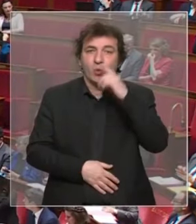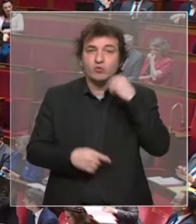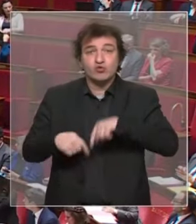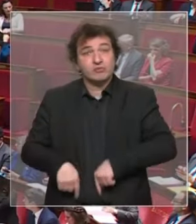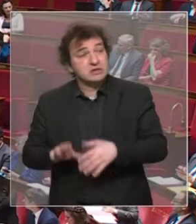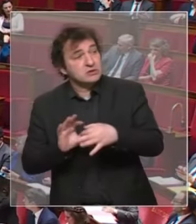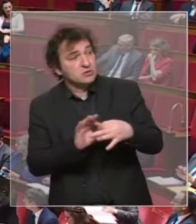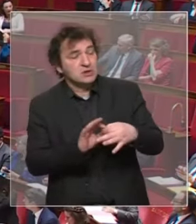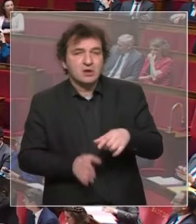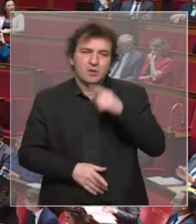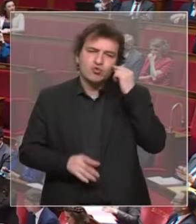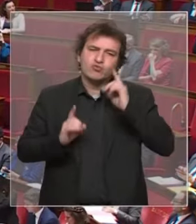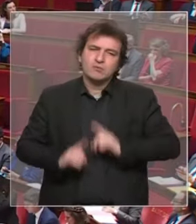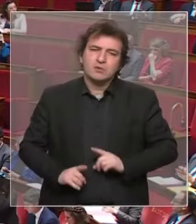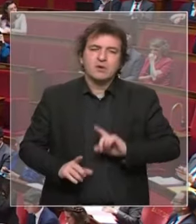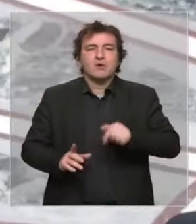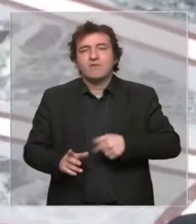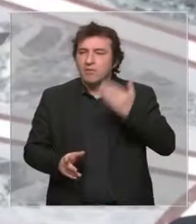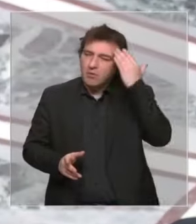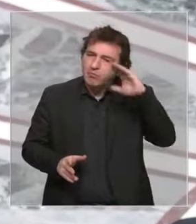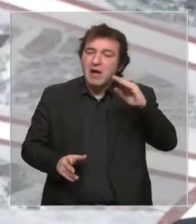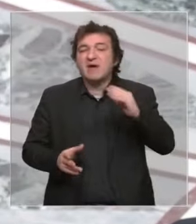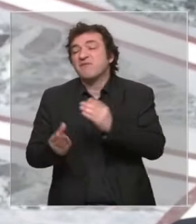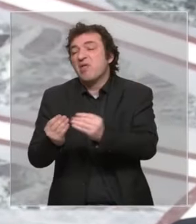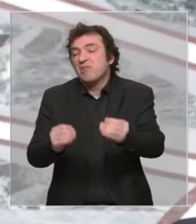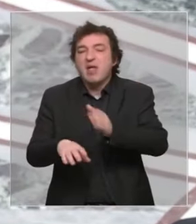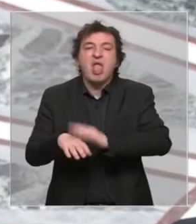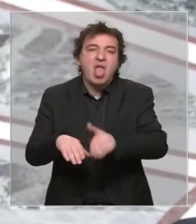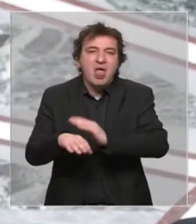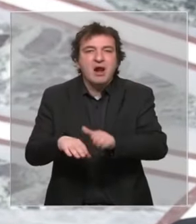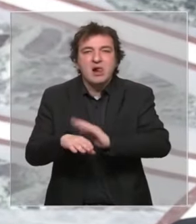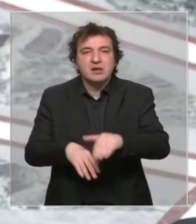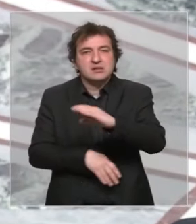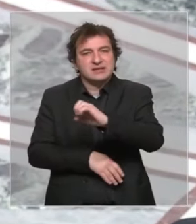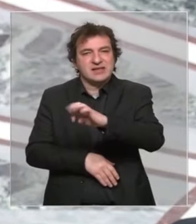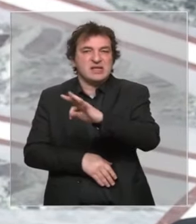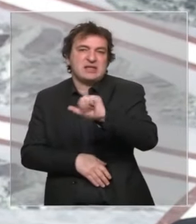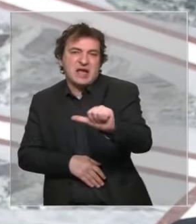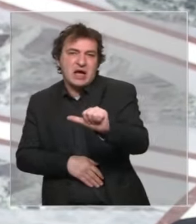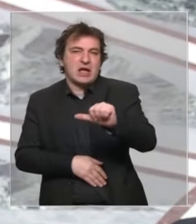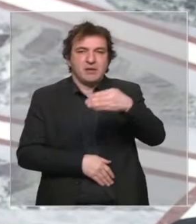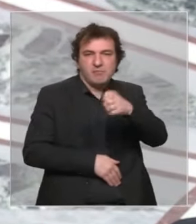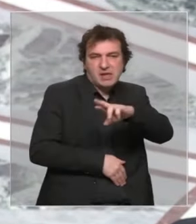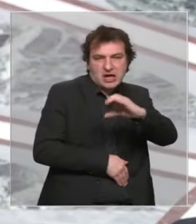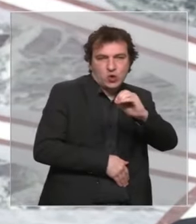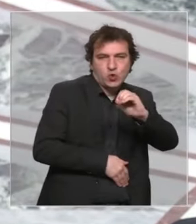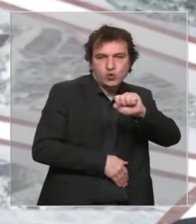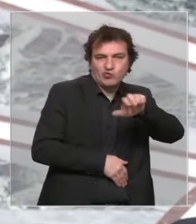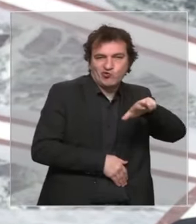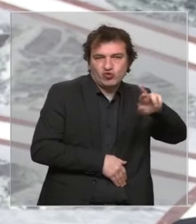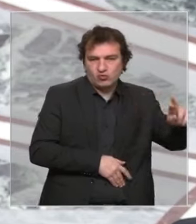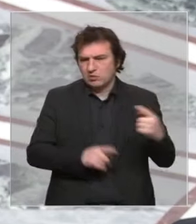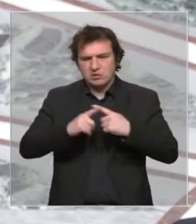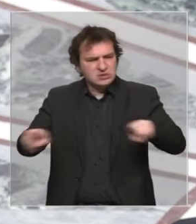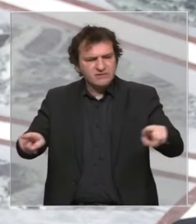Monsieur le député, il faut sortir des postures démagogiques. Le CETA n'est pas le Mercosur. Le CETA n'est pas